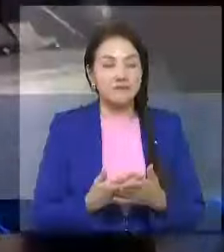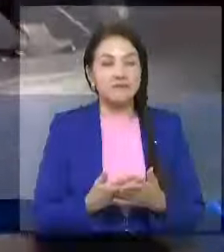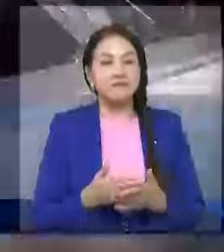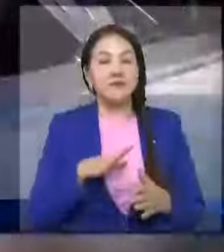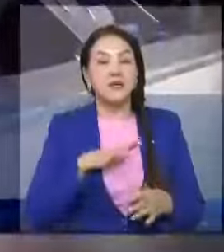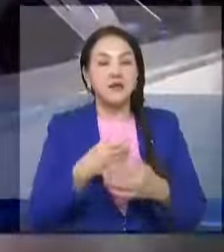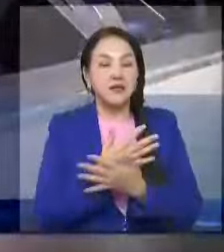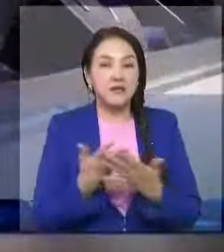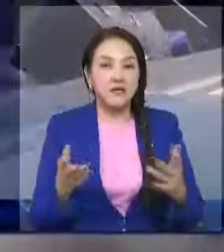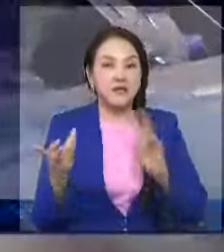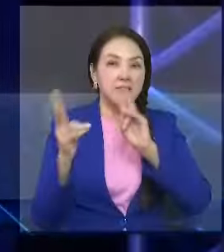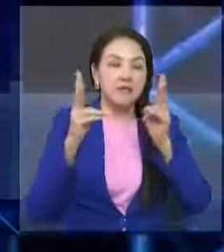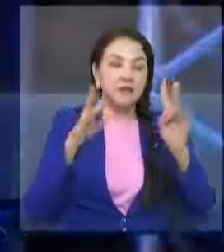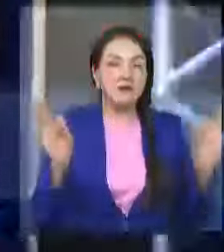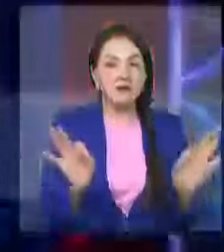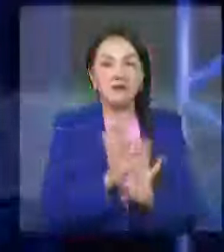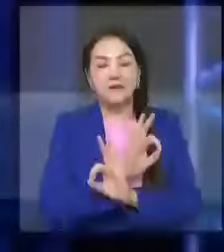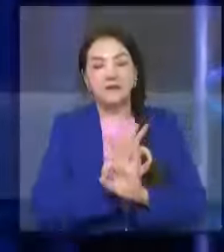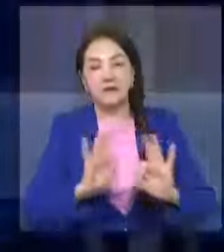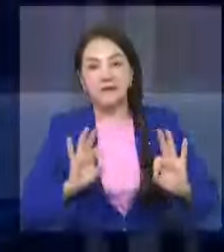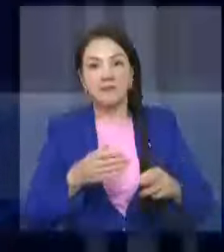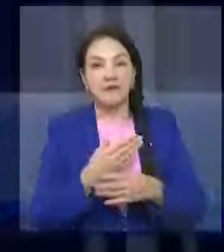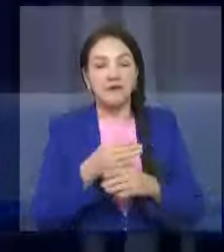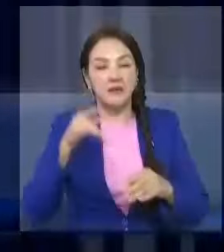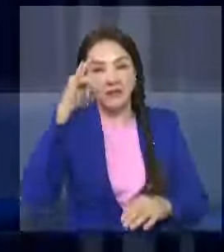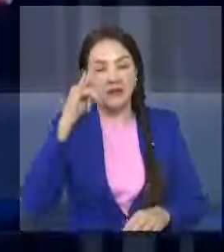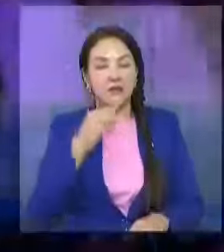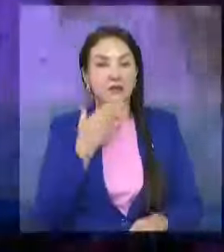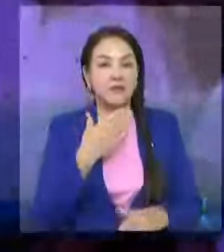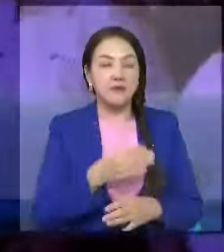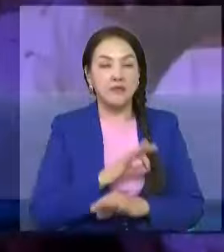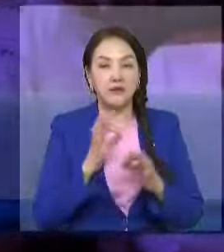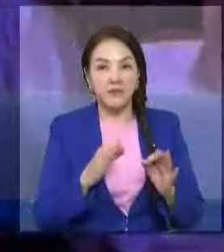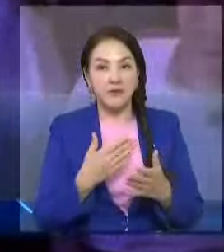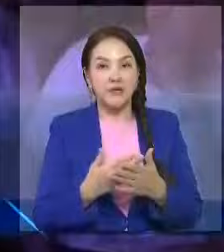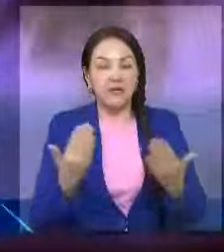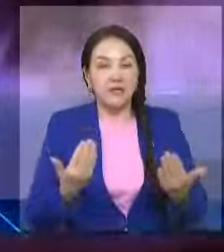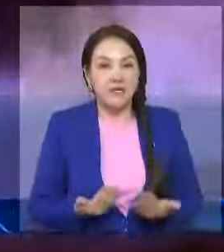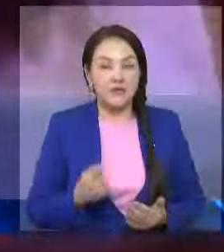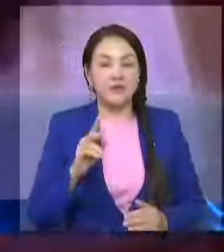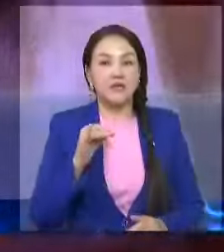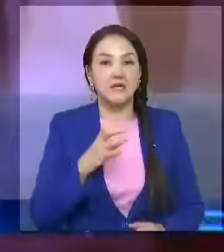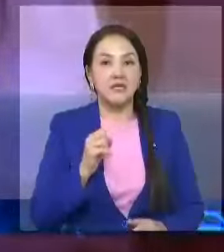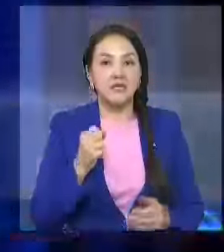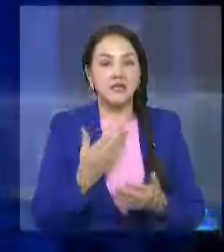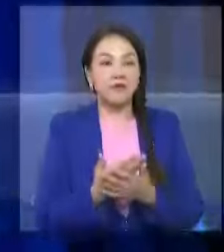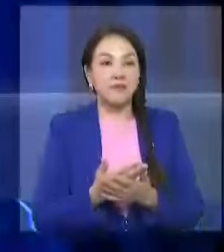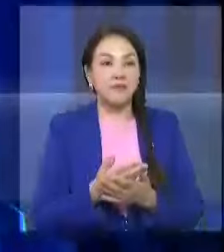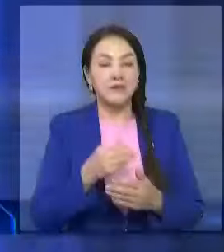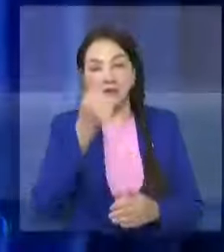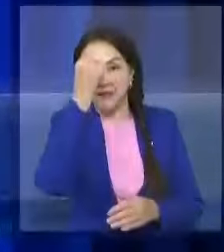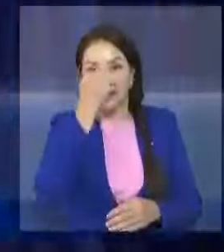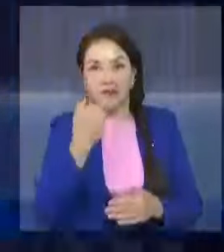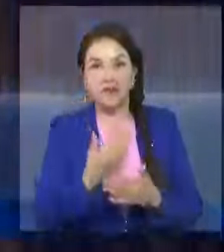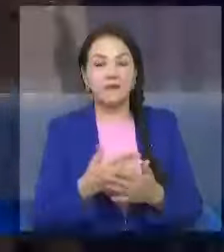вошли различные виды танцев, мелодичные песни, прославляющие казахское национальное искусство. Жители Соль-Илецка, в свою очередь, выразили искреннюю